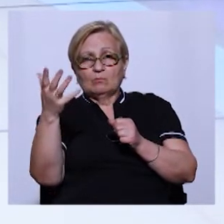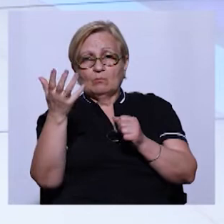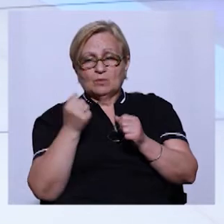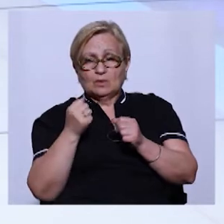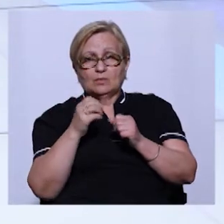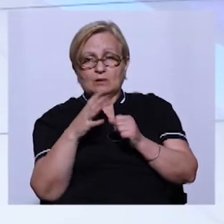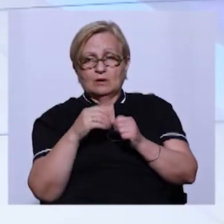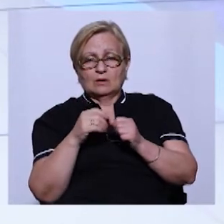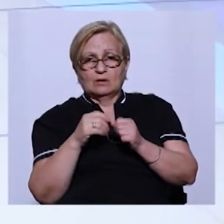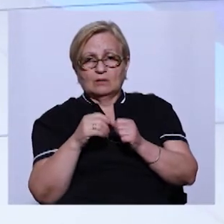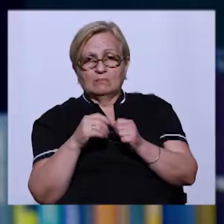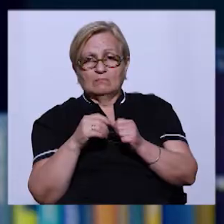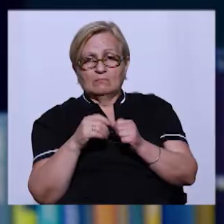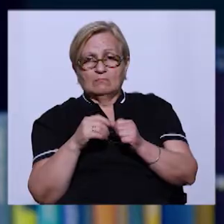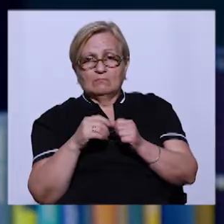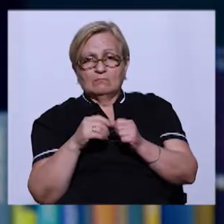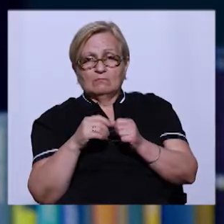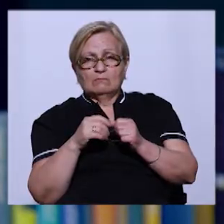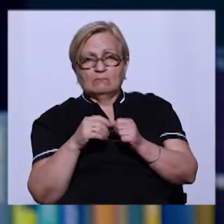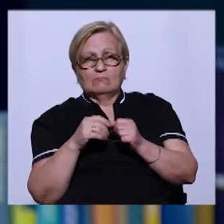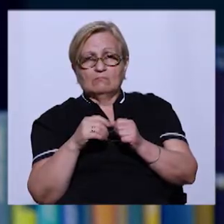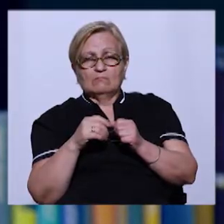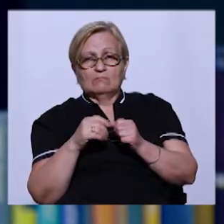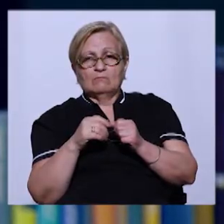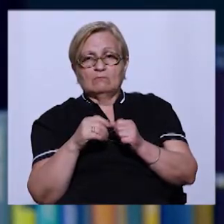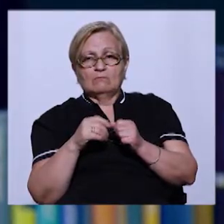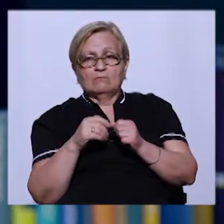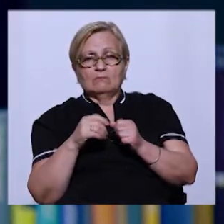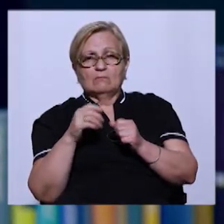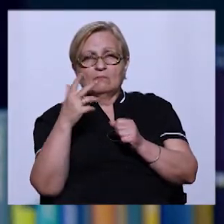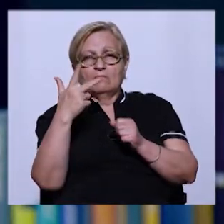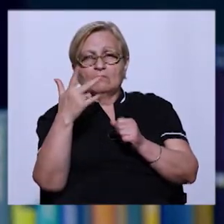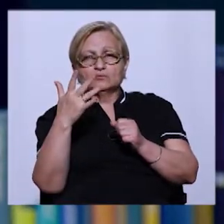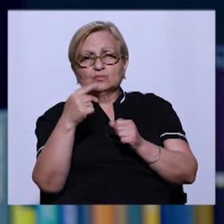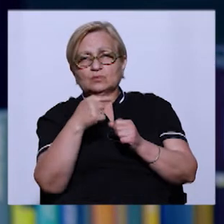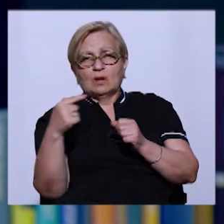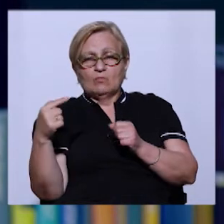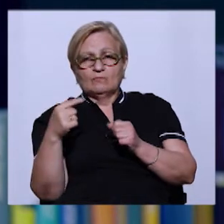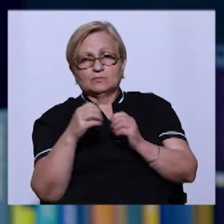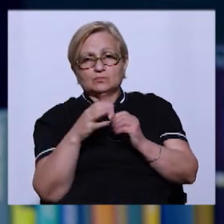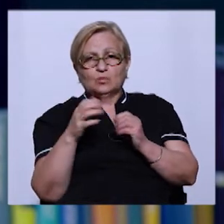მიიღო 15, მას ჰქონია 35-ზე 15-ით ნაკლები. უყურეთ?